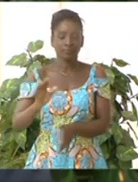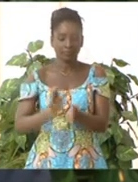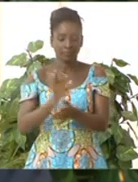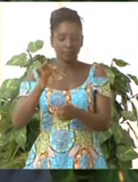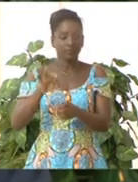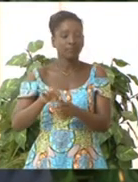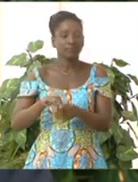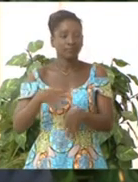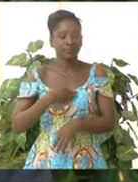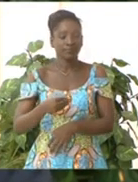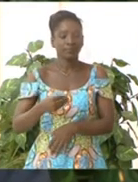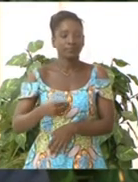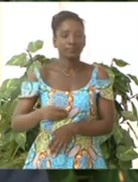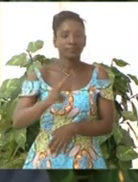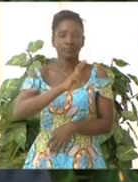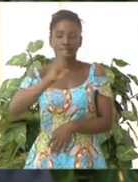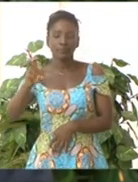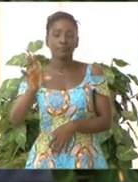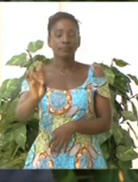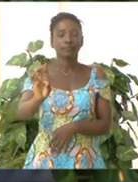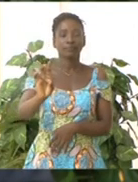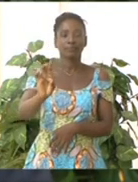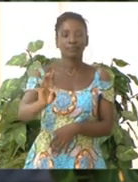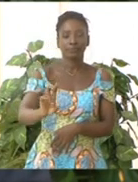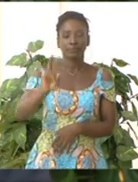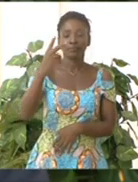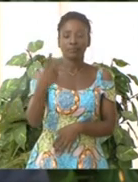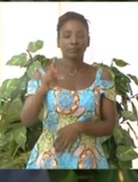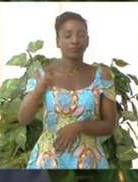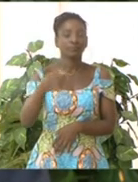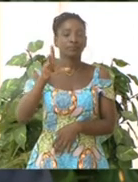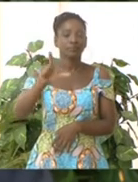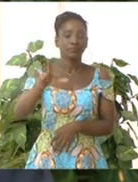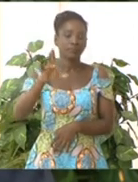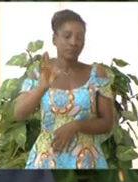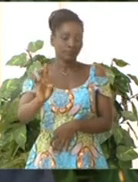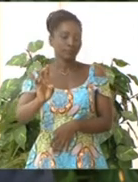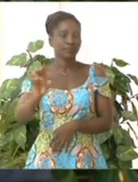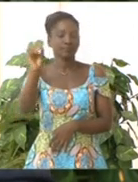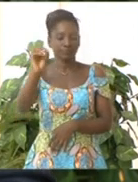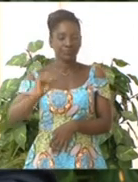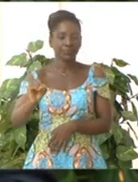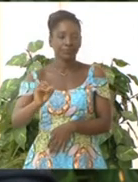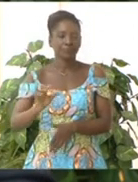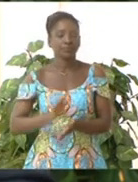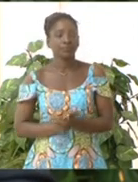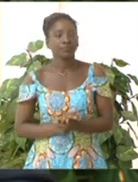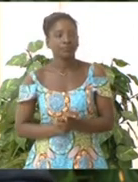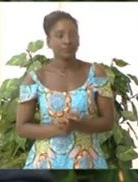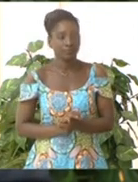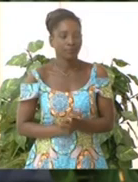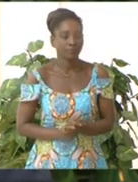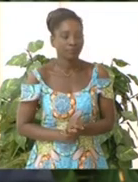blanc 207 soit 2,17 % suffrages